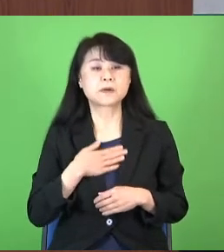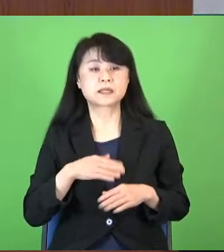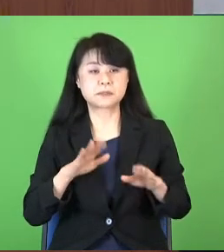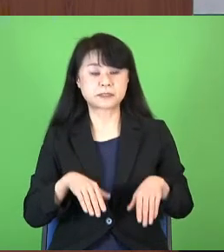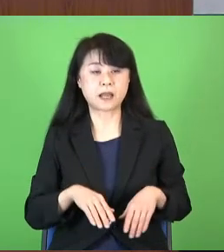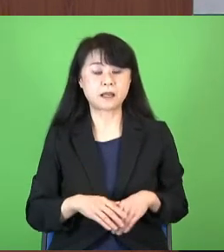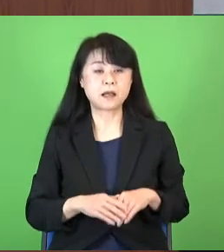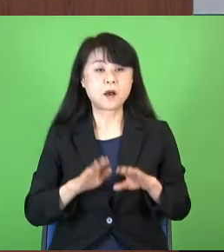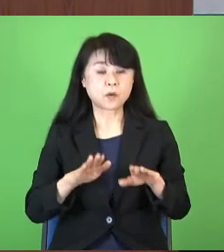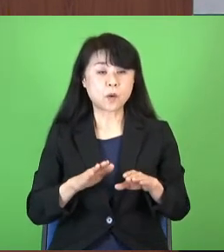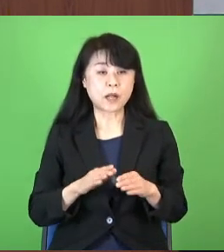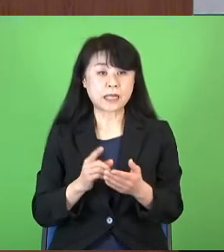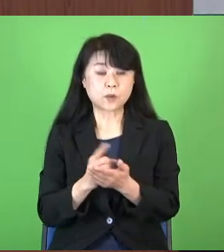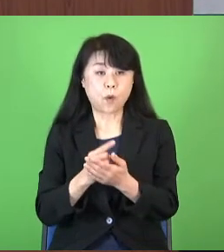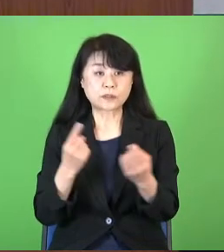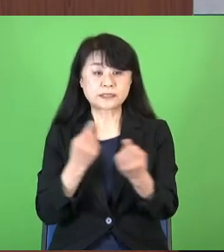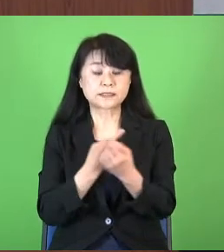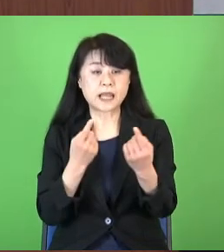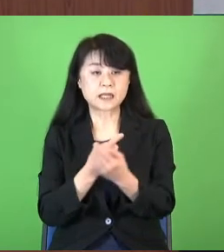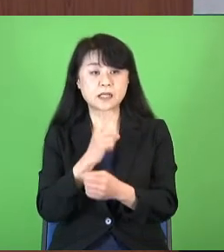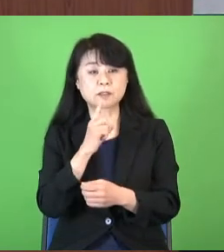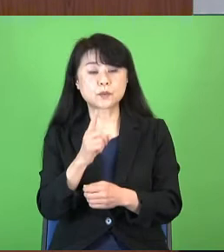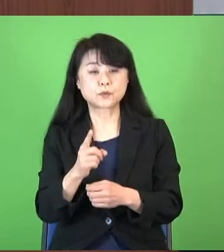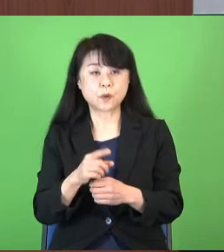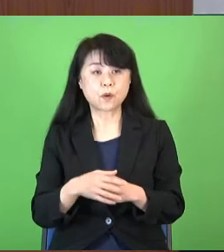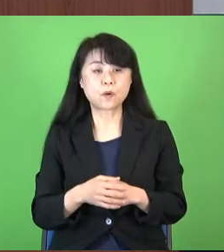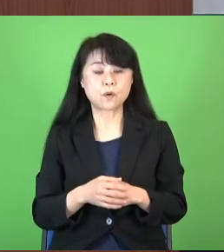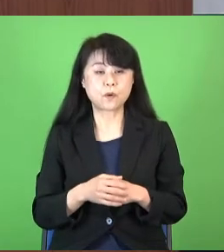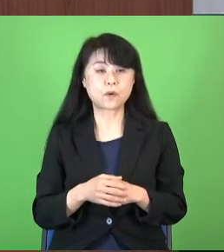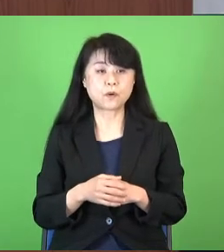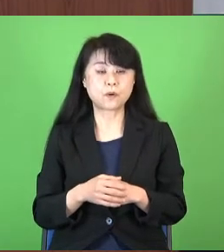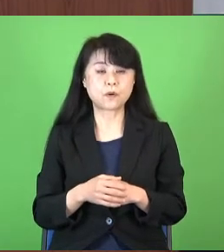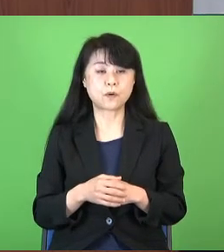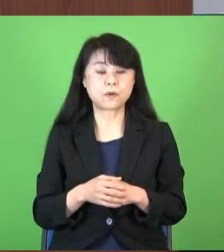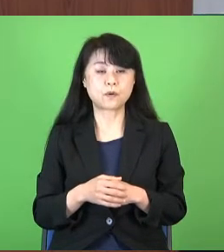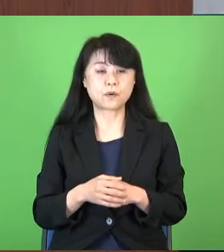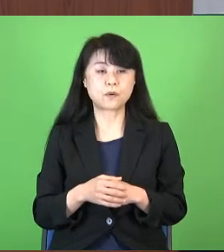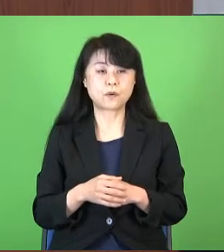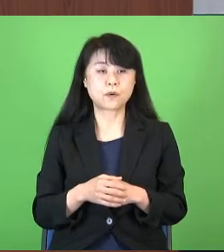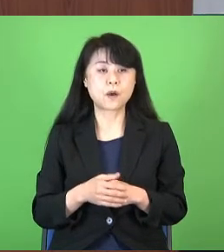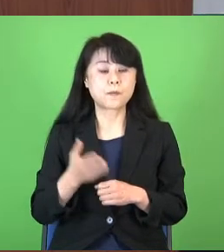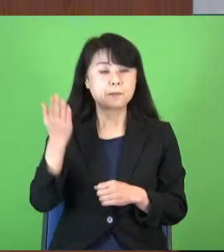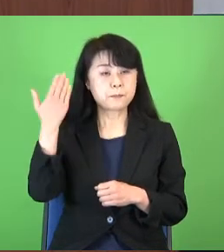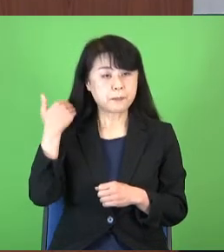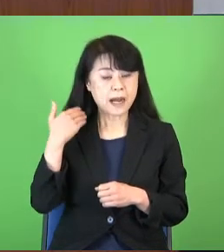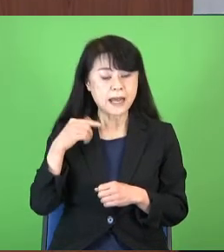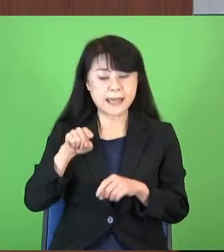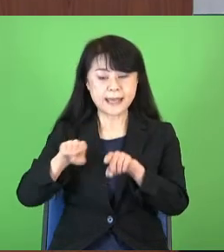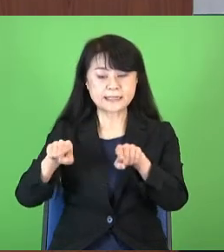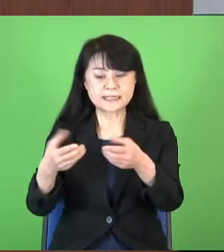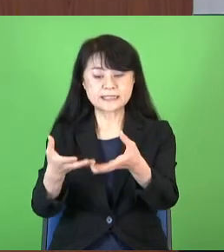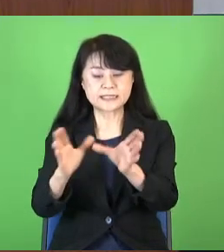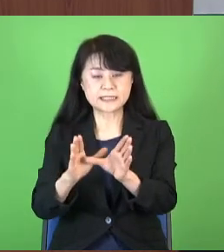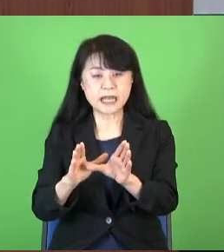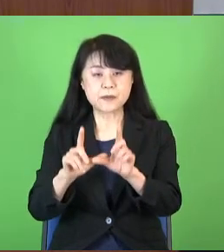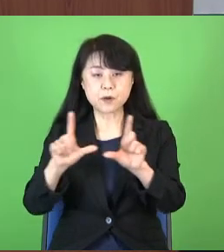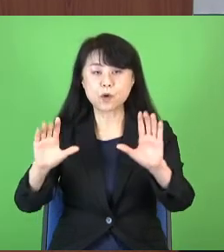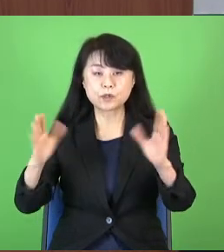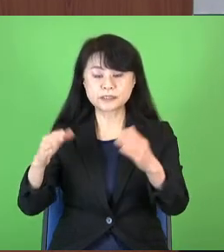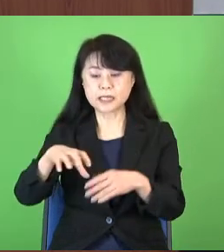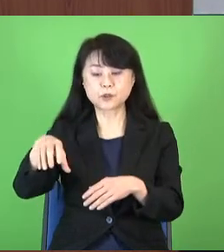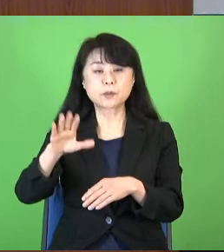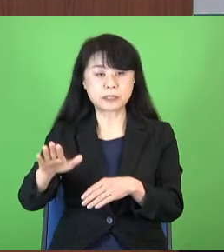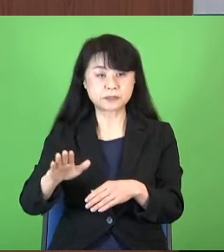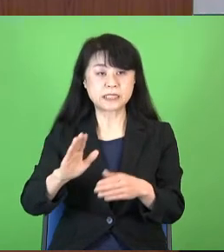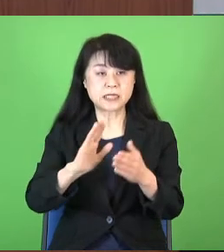後まあホシデンかみたいな方だと思うんですけれどもあの当然ながらあの過去自治体は非公表にしているところもありますし政権も